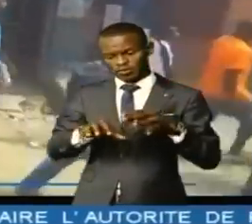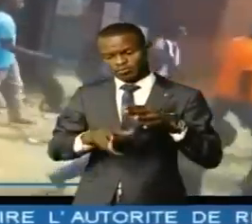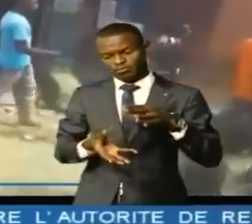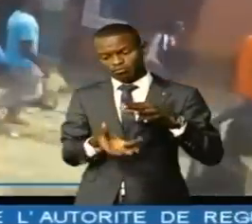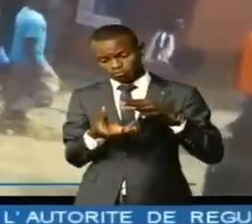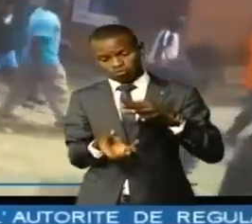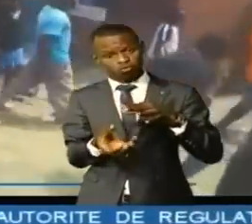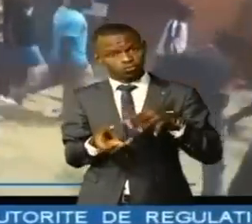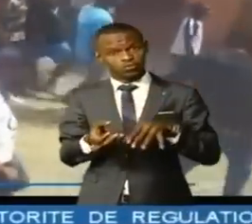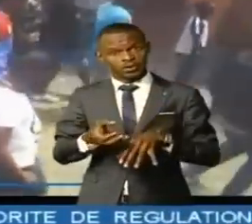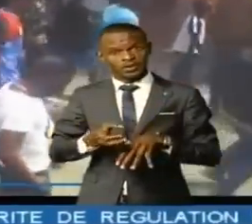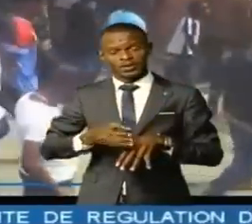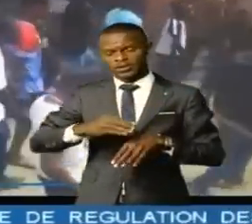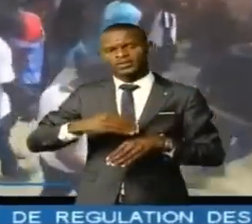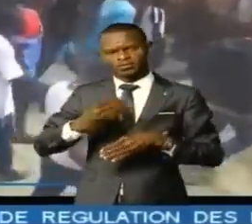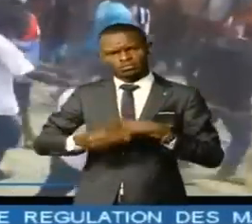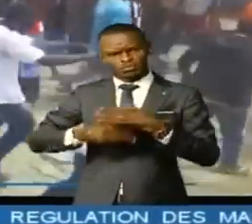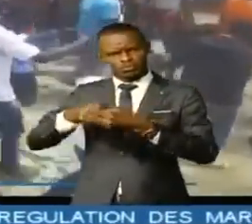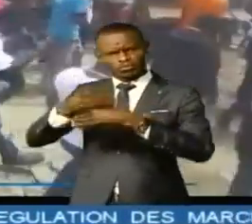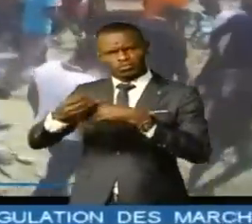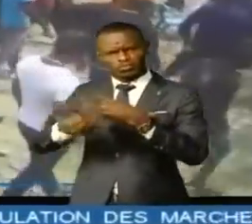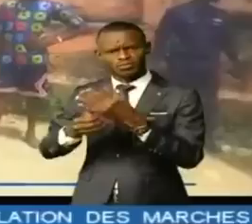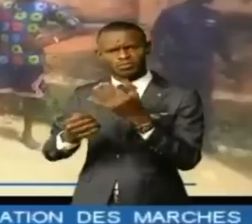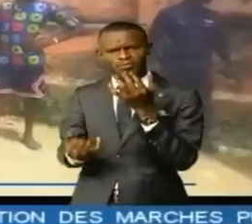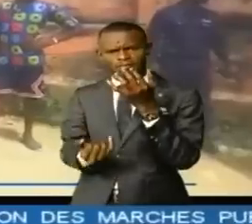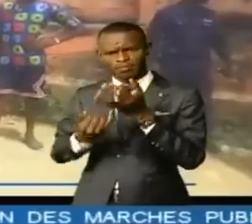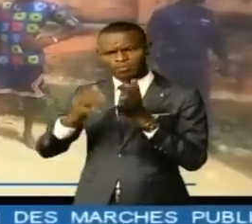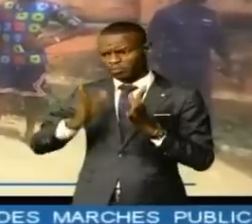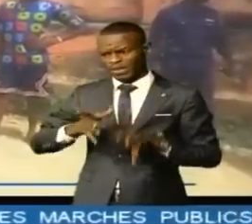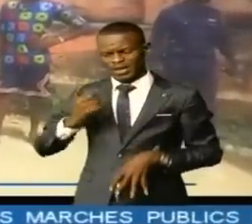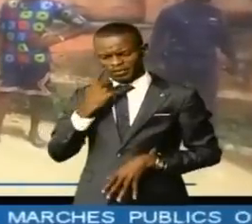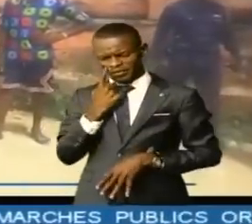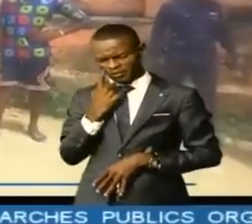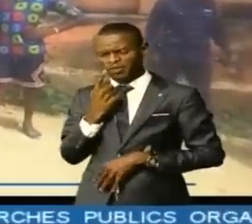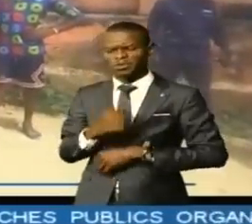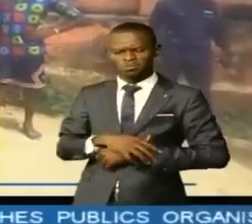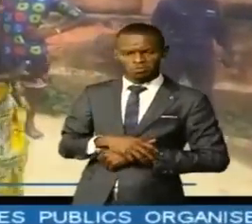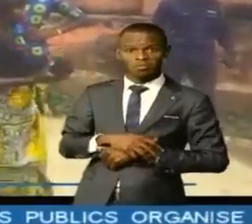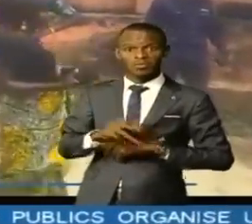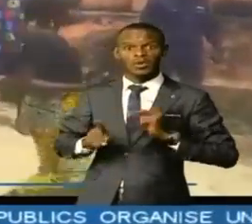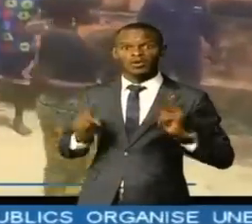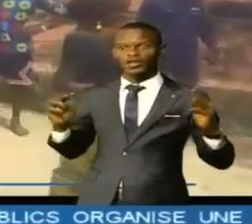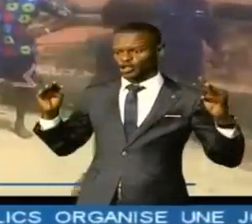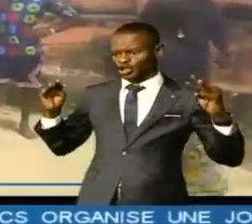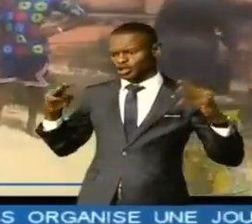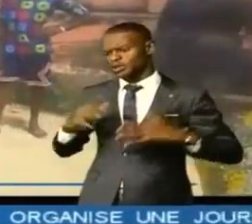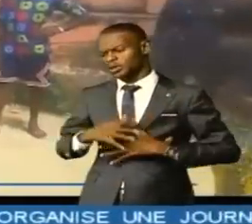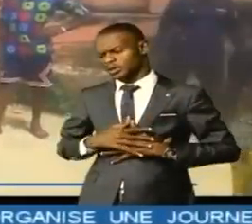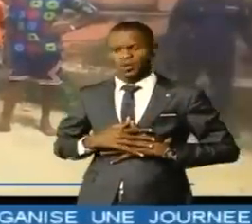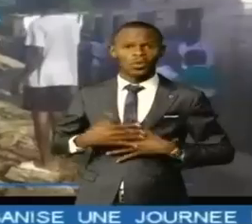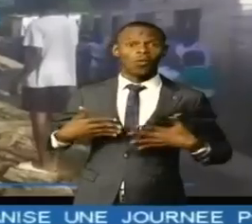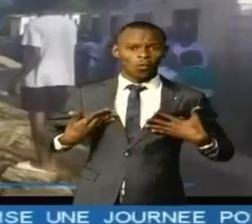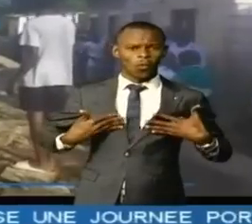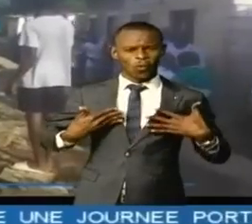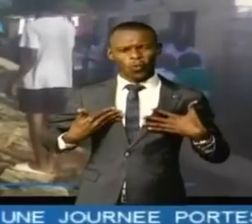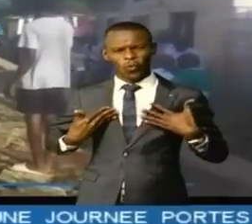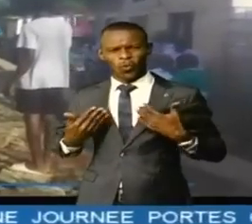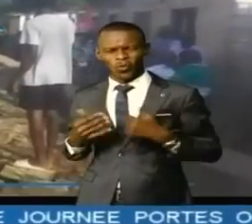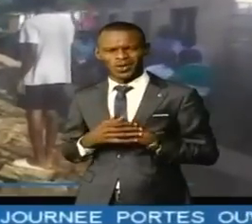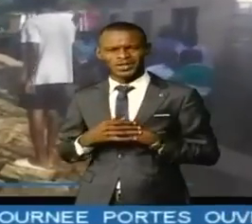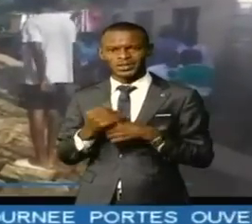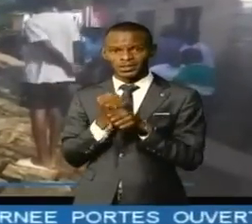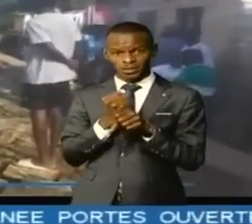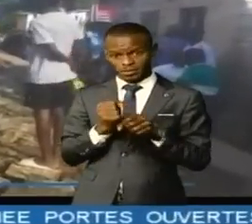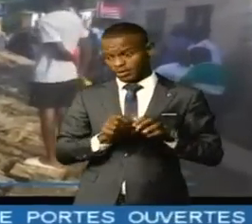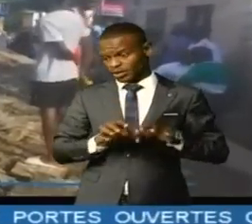sous la supervision des ingénieurs, avec un regard admirateur de la population par là. Le tout, dans une belle ambiance professionnelle, dans